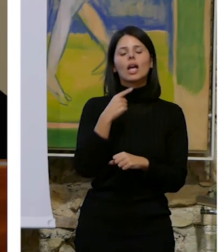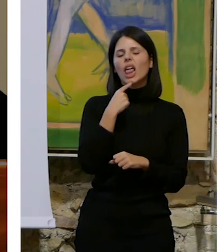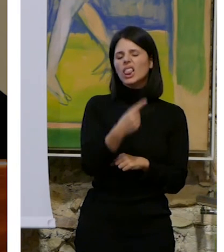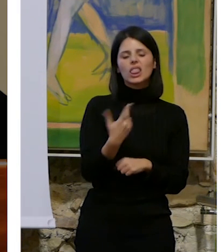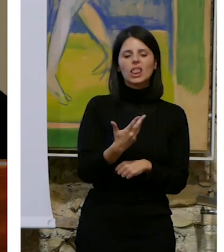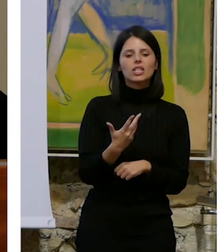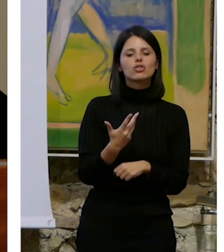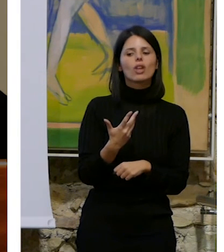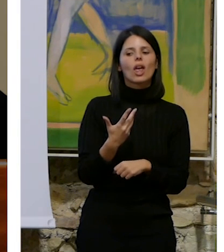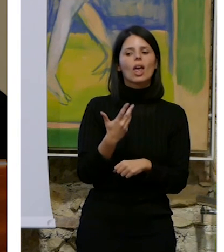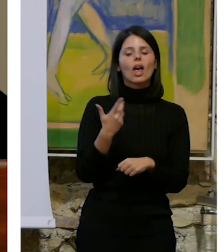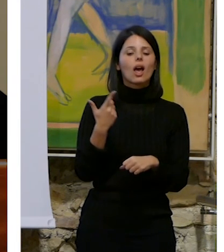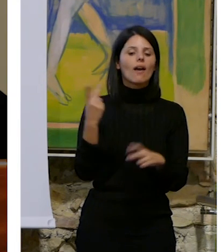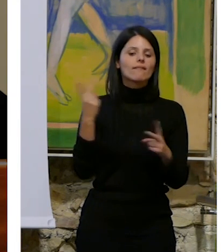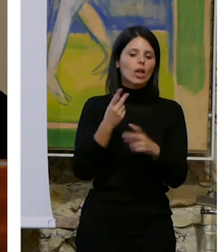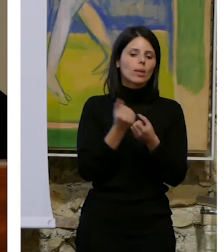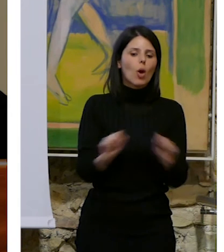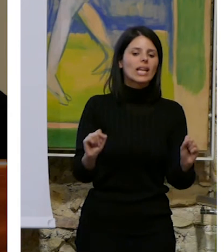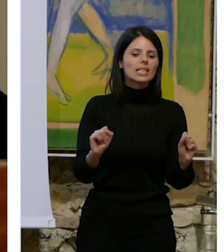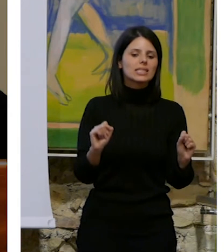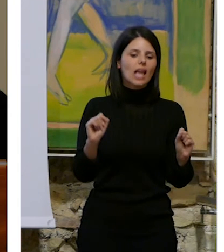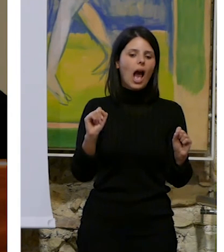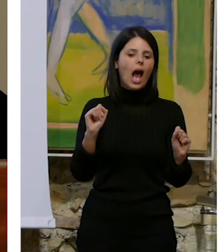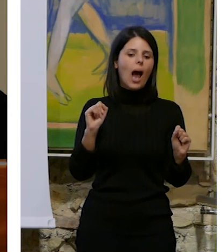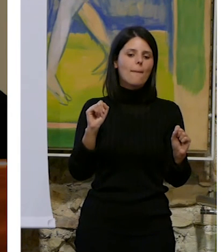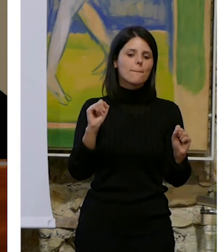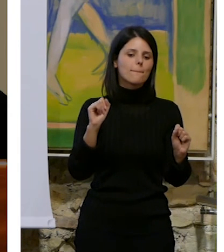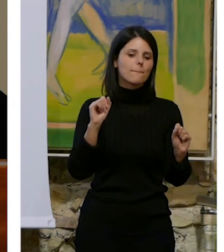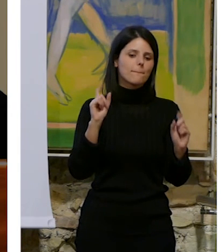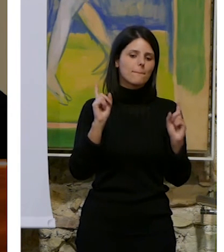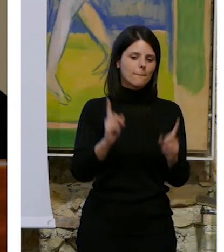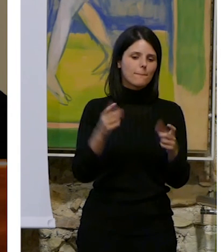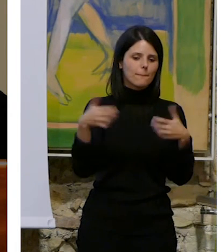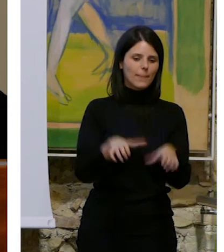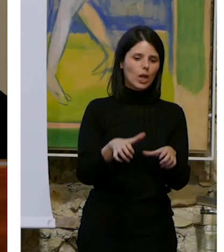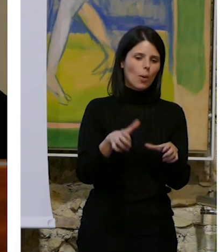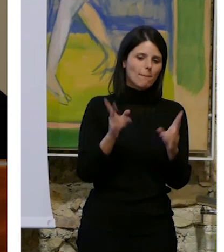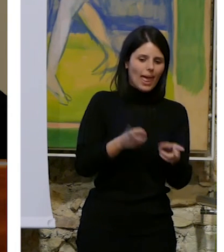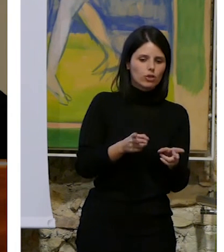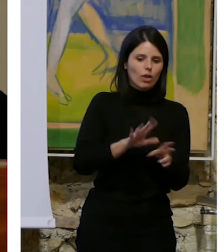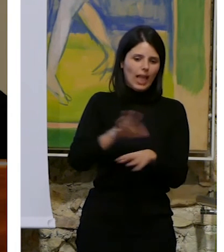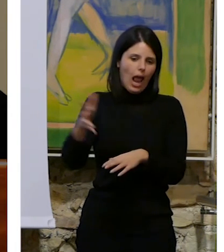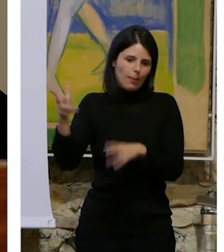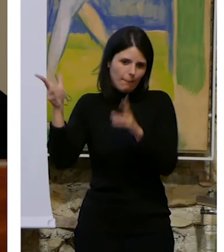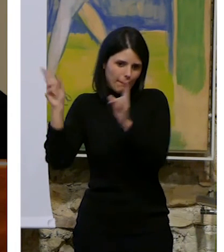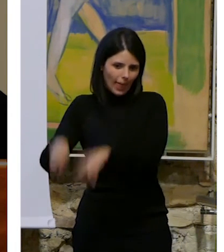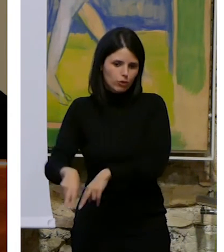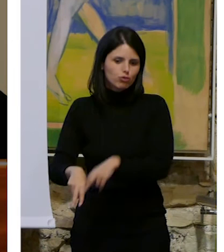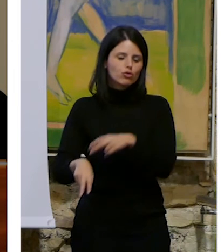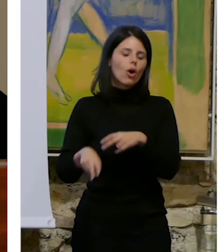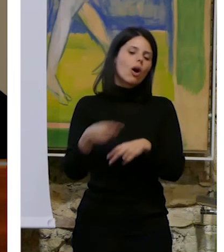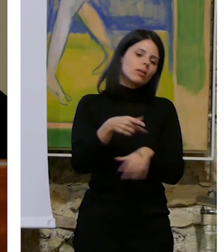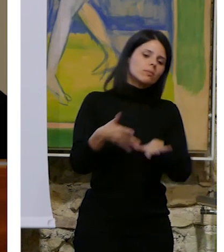è l'unico che possiamo tollerare, che vale. Ma la democrazia funziona se un voto